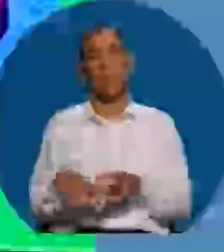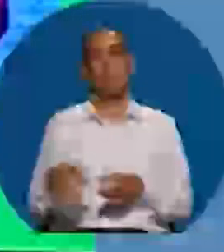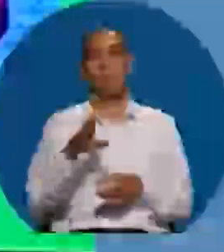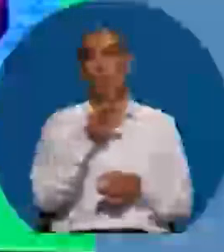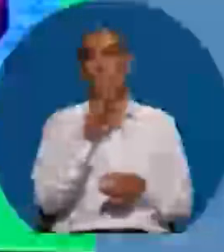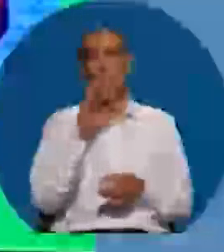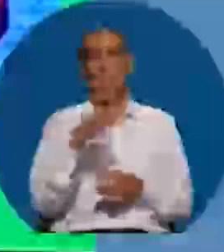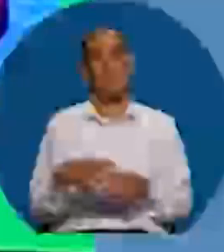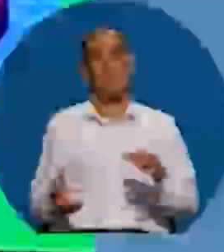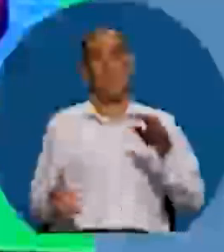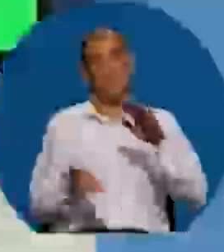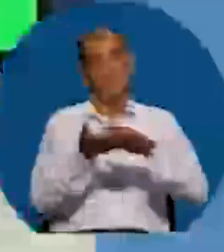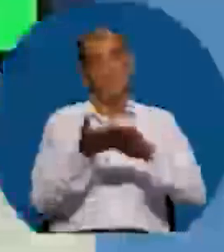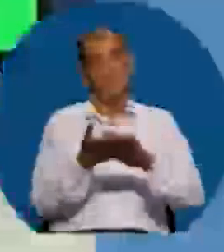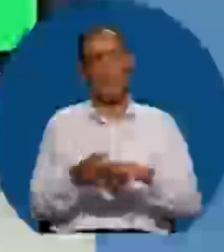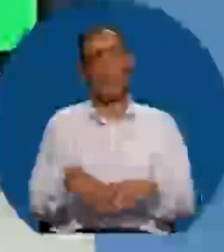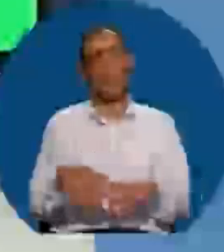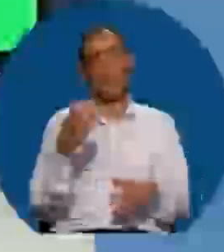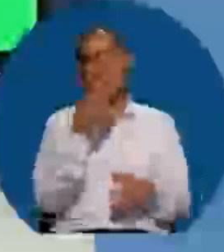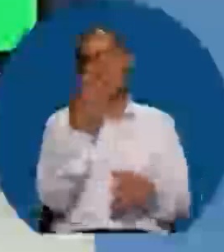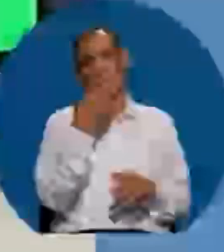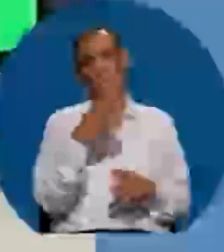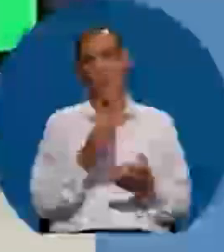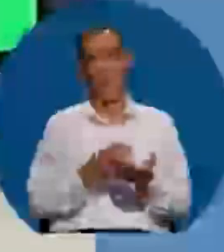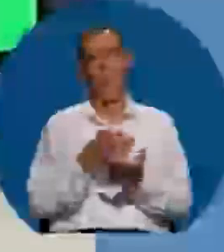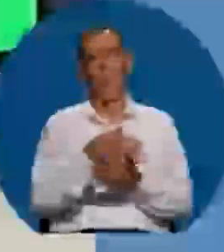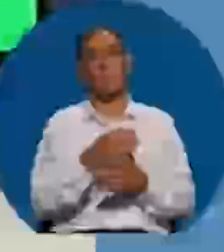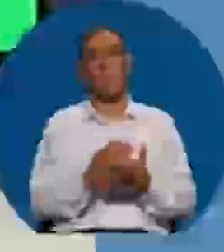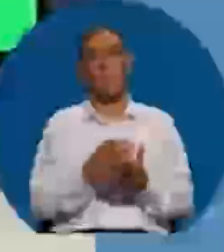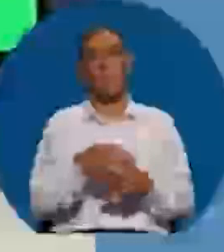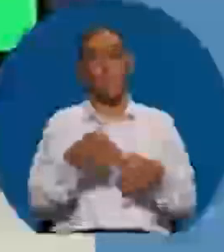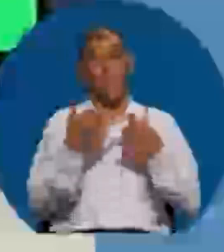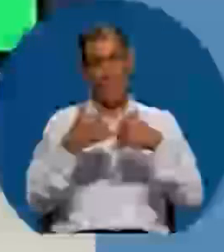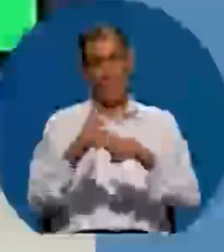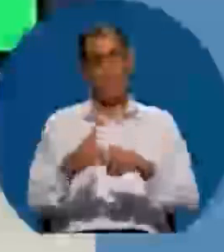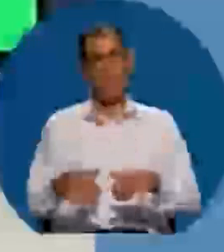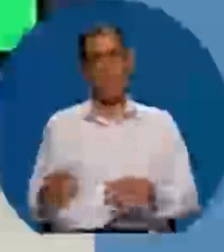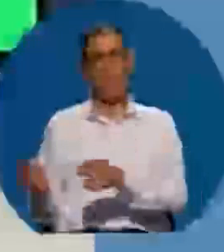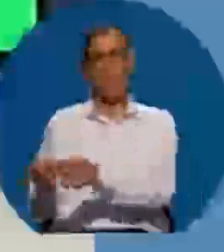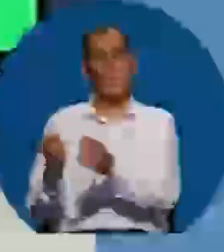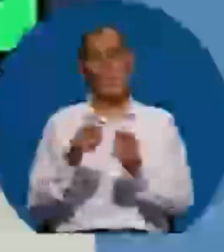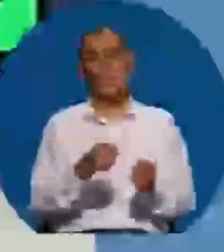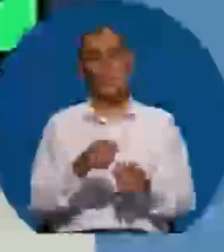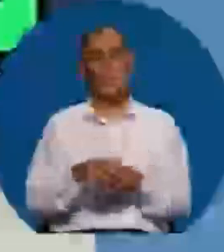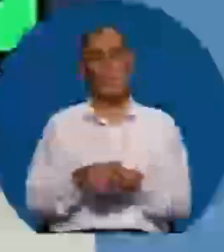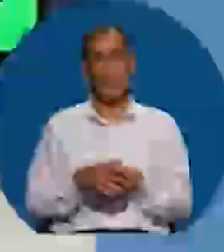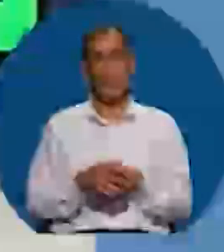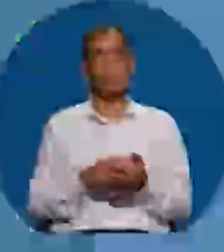аналарымыз болса тандырларға жауып, ыссы мазалы нан қылып, дастырханымызға алып келеді екен.